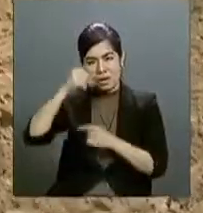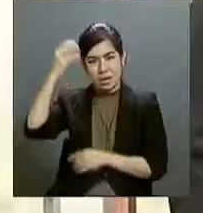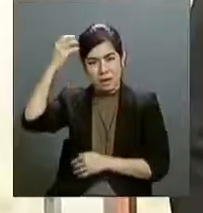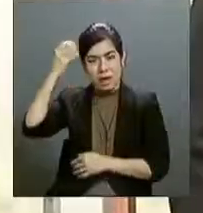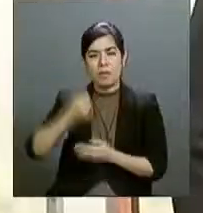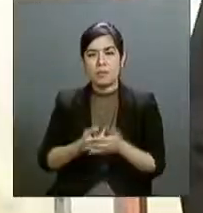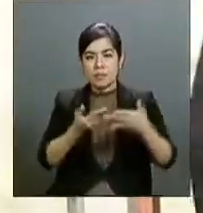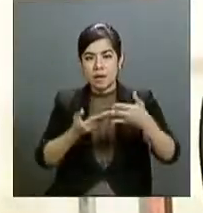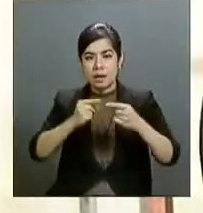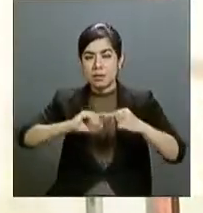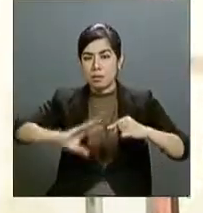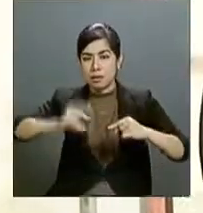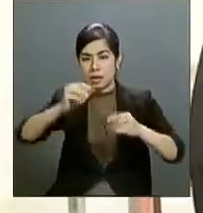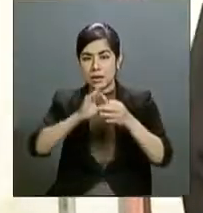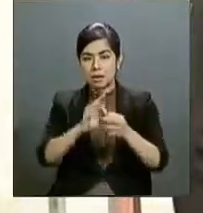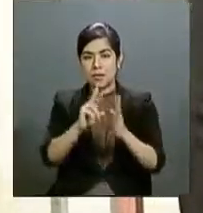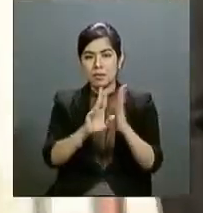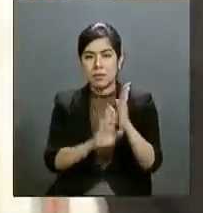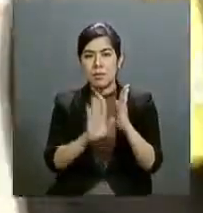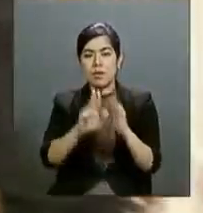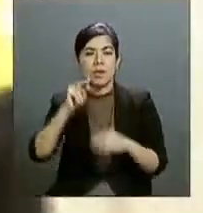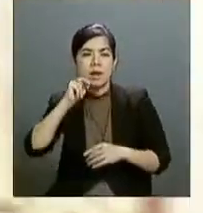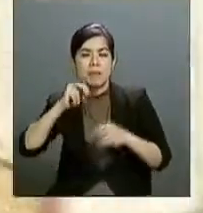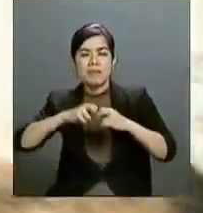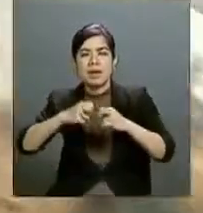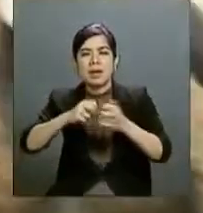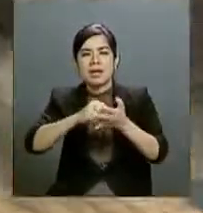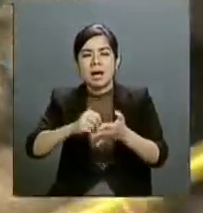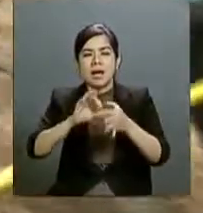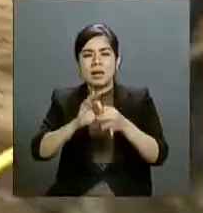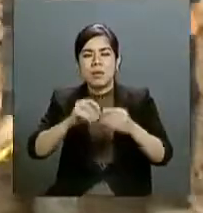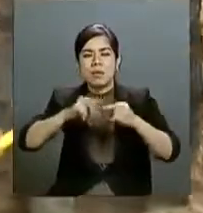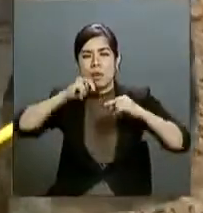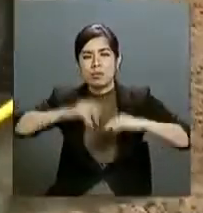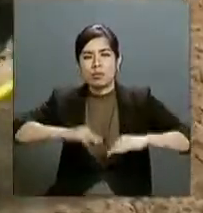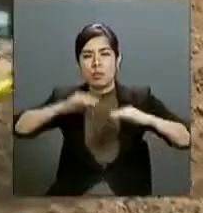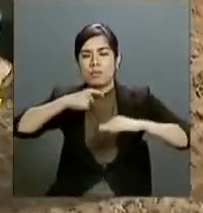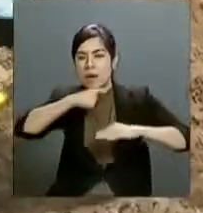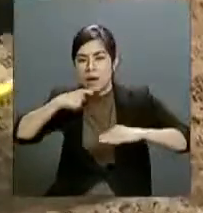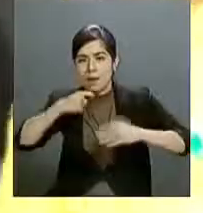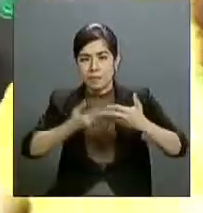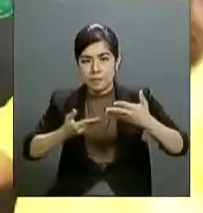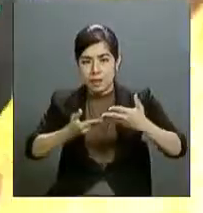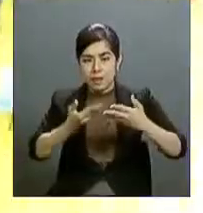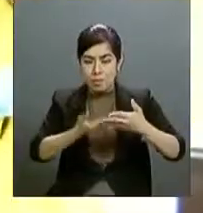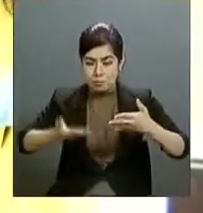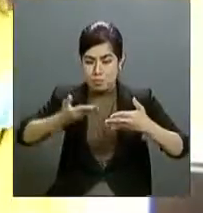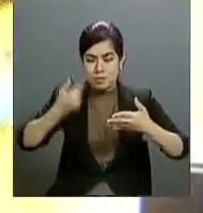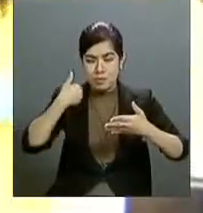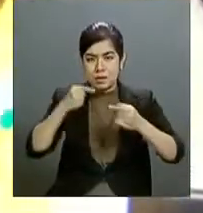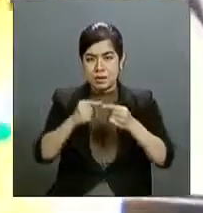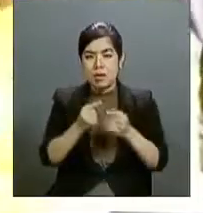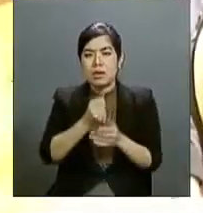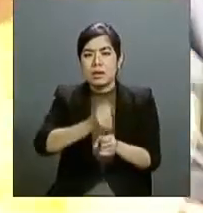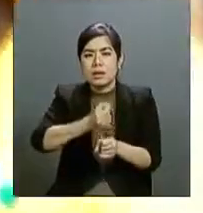าแหล่งน้ำเพื่อการเกษตรและการแก้ไขปัญหาน้ำท่วมน้ำแล้งยกระดับเป็นเกษตรอินทรีย์นำร่อง4 จังหวัดโดย